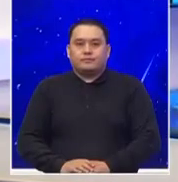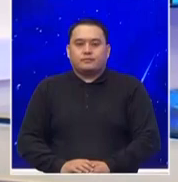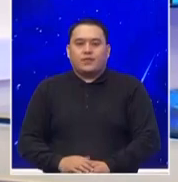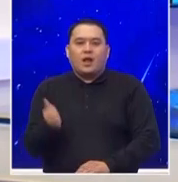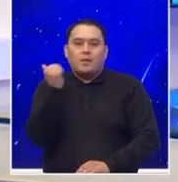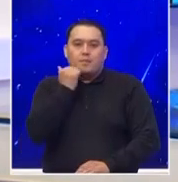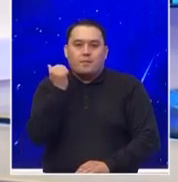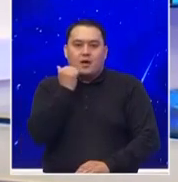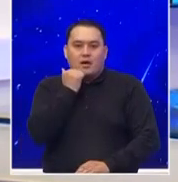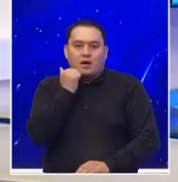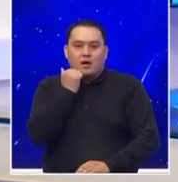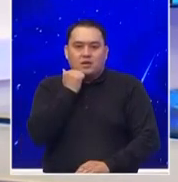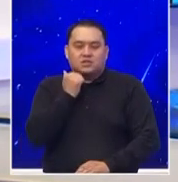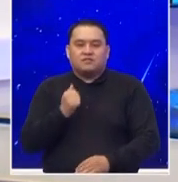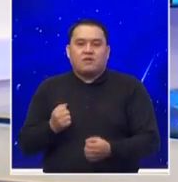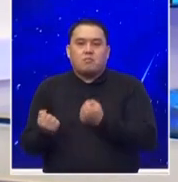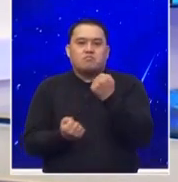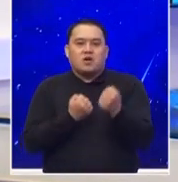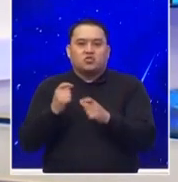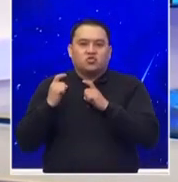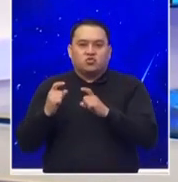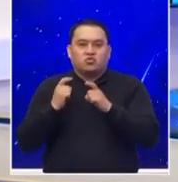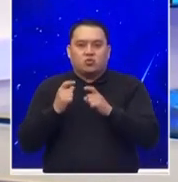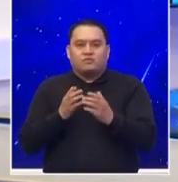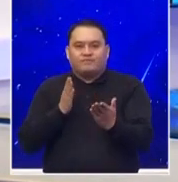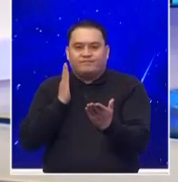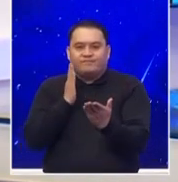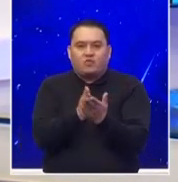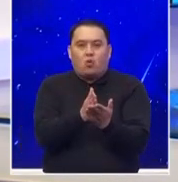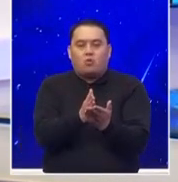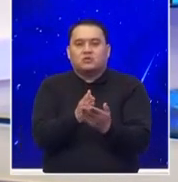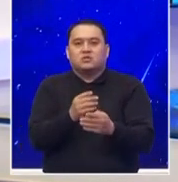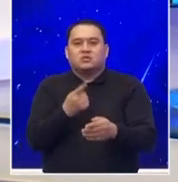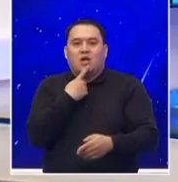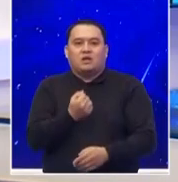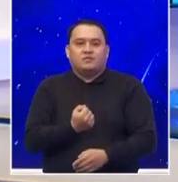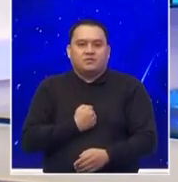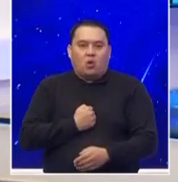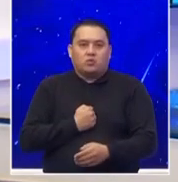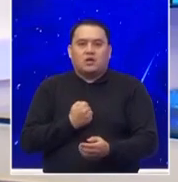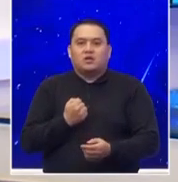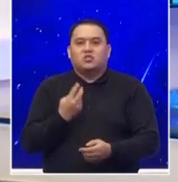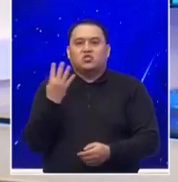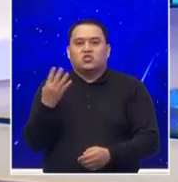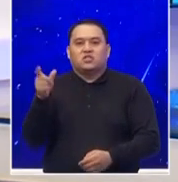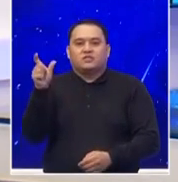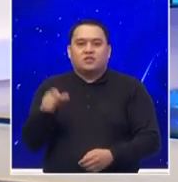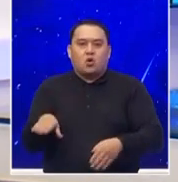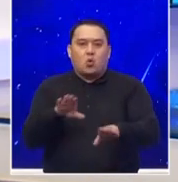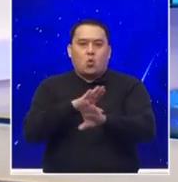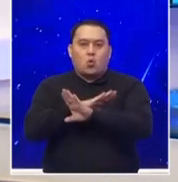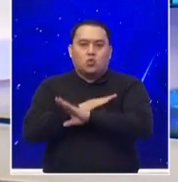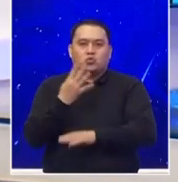В Подмосковье самосвал на полном ходу врезался в колонну автобусов с солдатами-срочниками. 4 погибли.